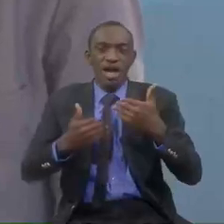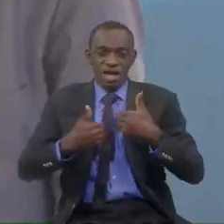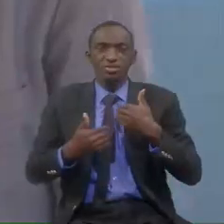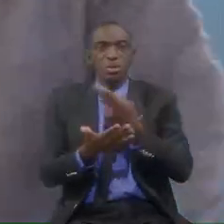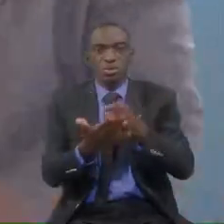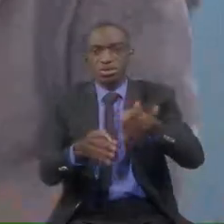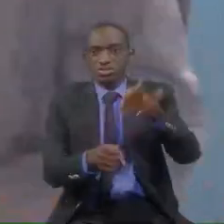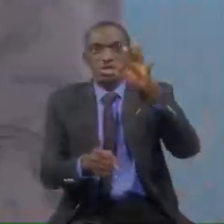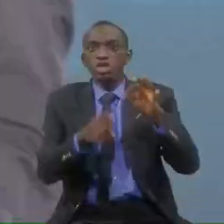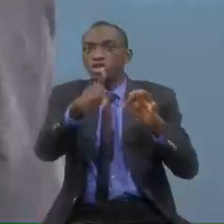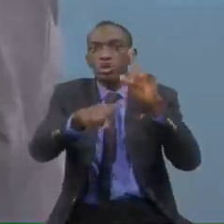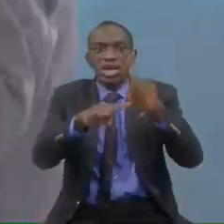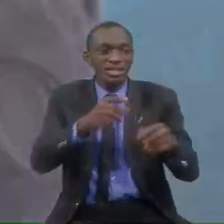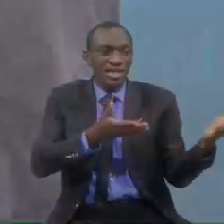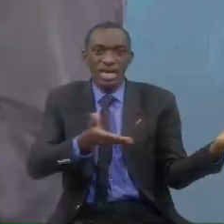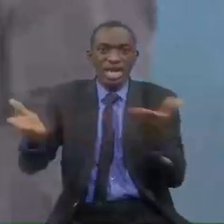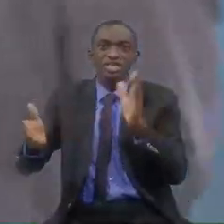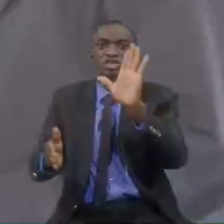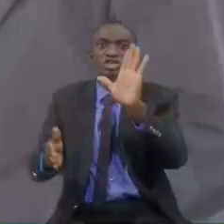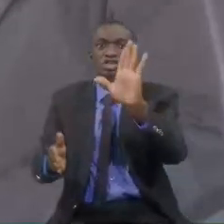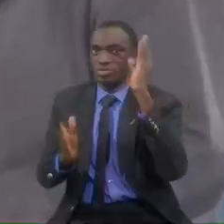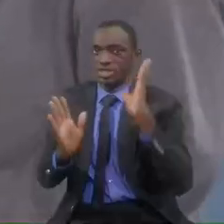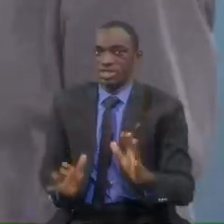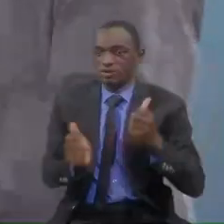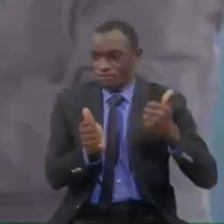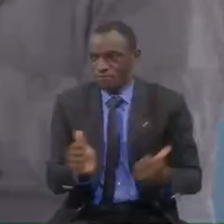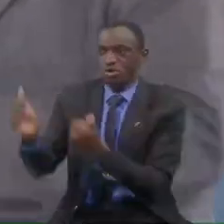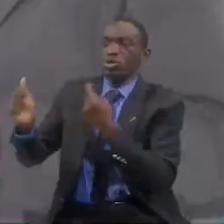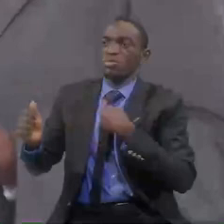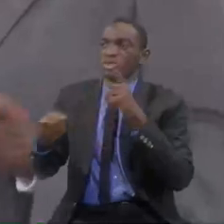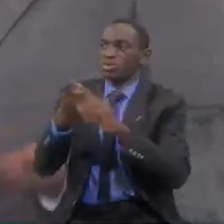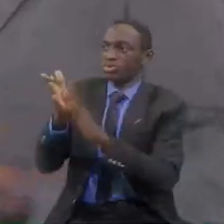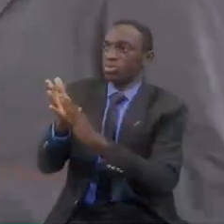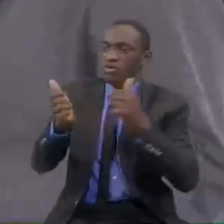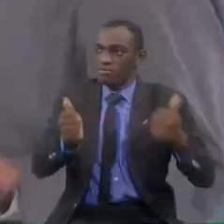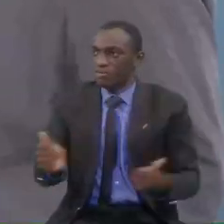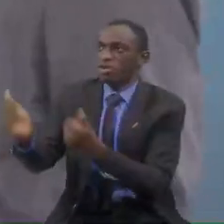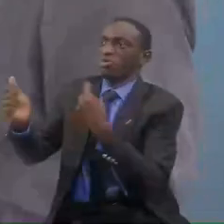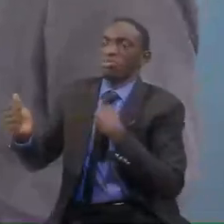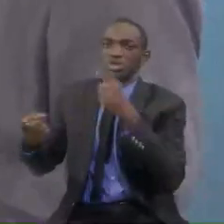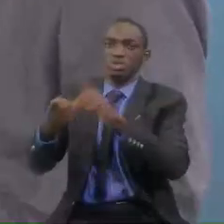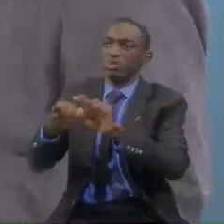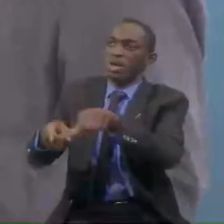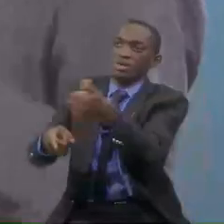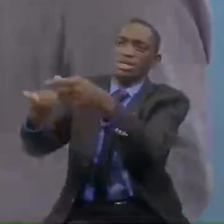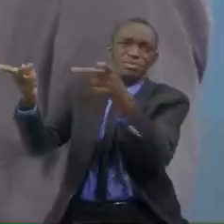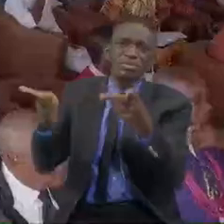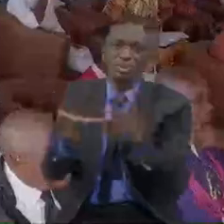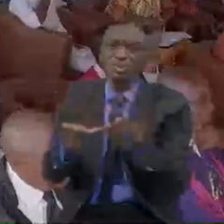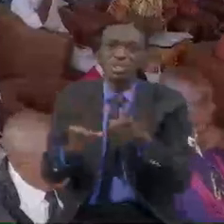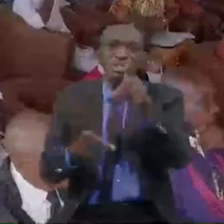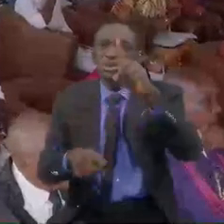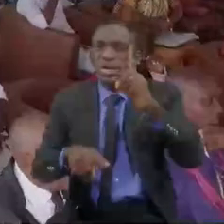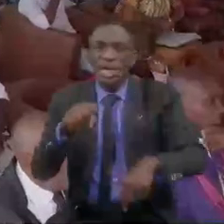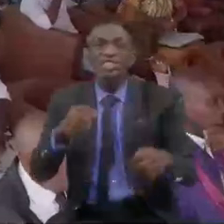tu ne peux pas amener le prédicateur partout, mais tu peux avoir le Saint-Esprit partout avec toi. Tu ne peux pas avoir le conseiller chaque